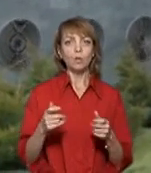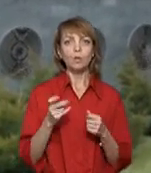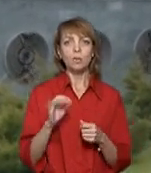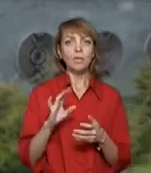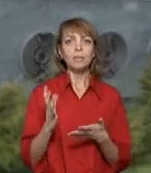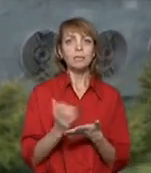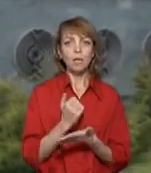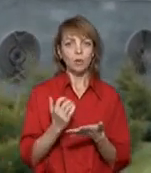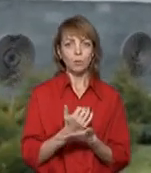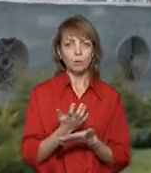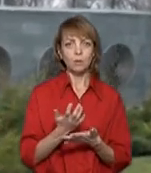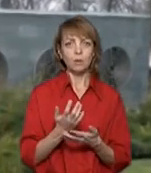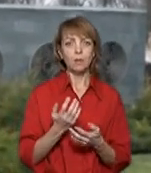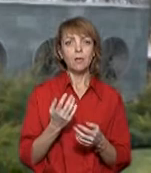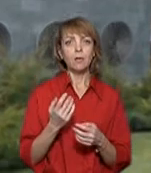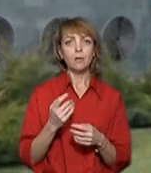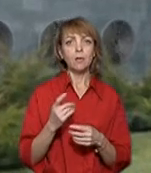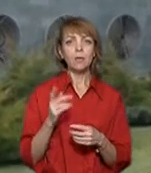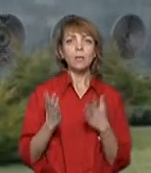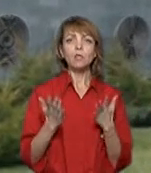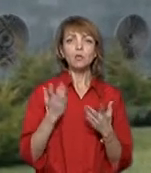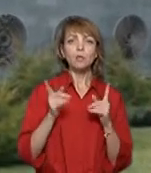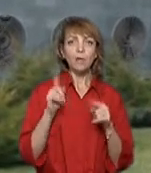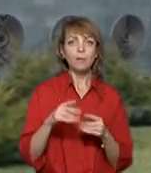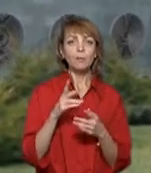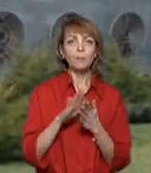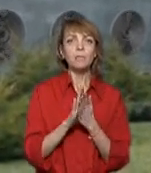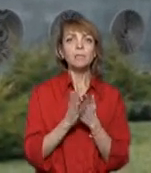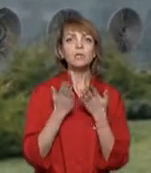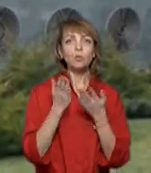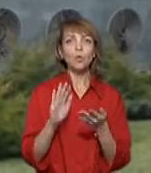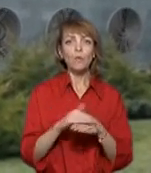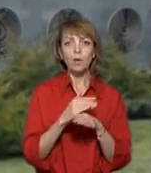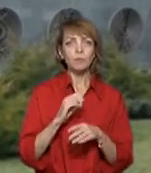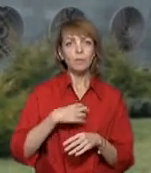У нас, в принципі, коні не для заробітку. Якщо навіть петицію ухвалять, ми не